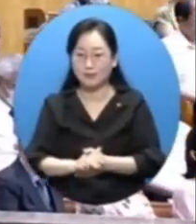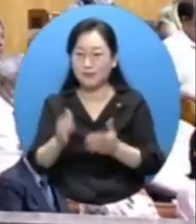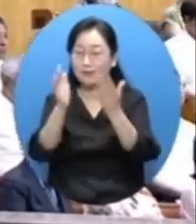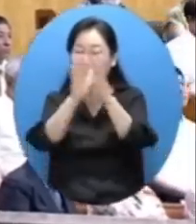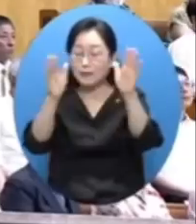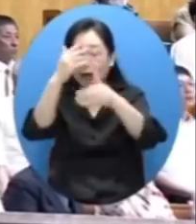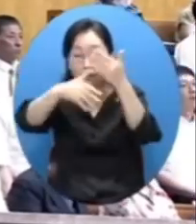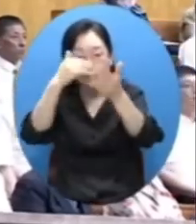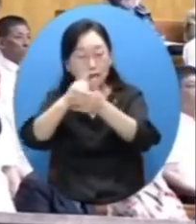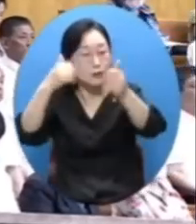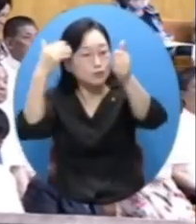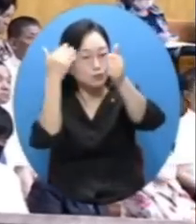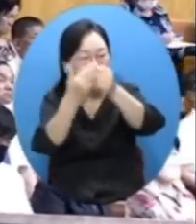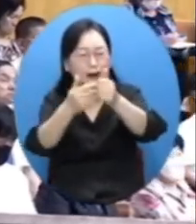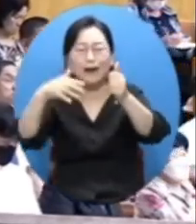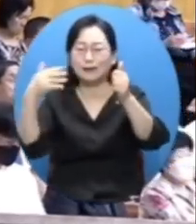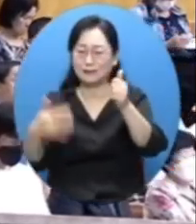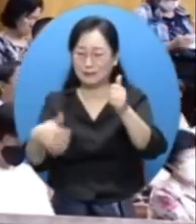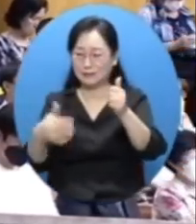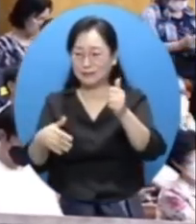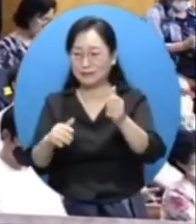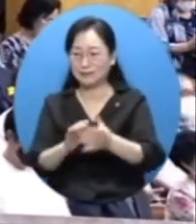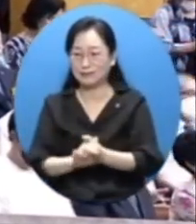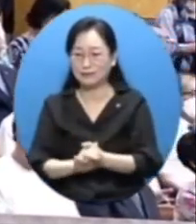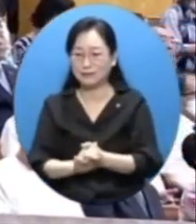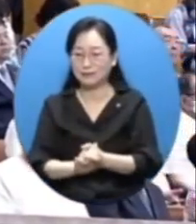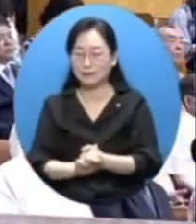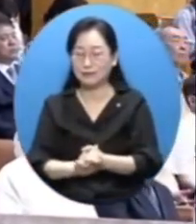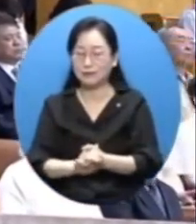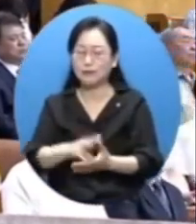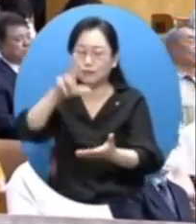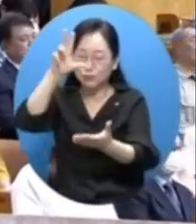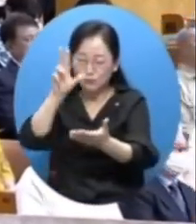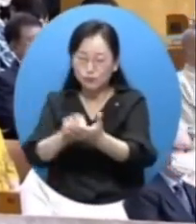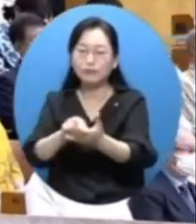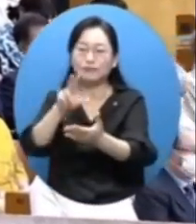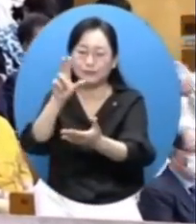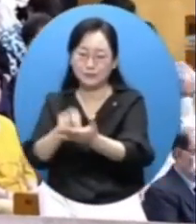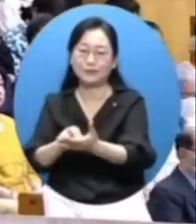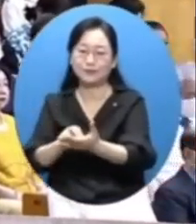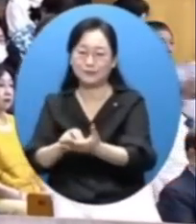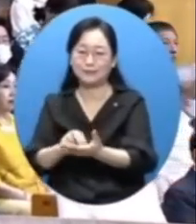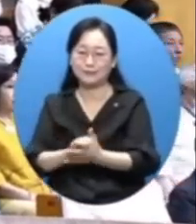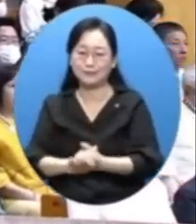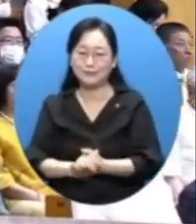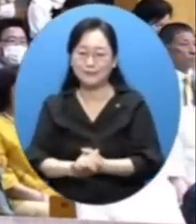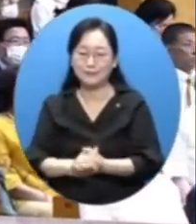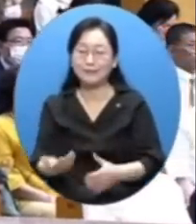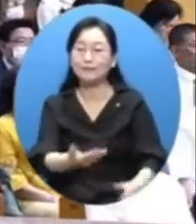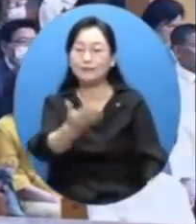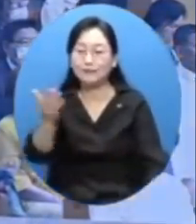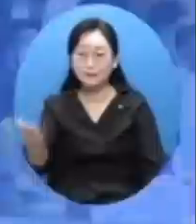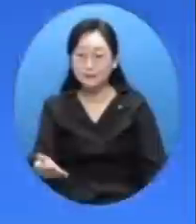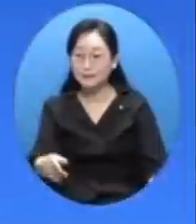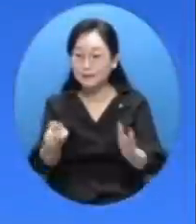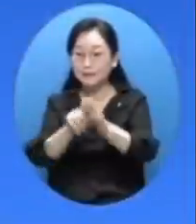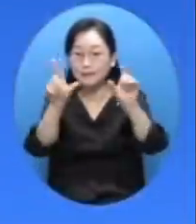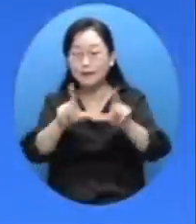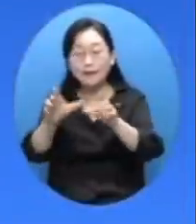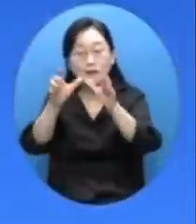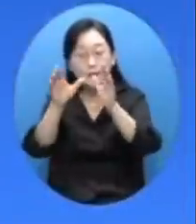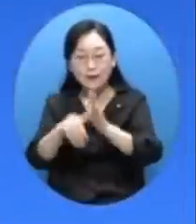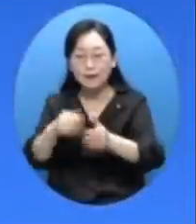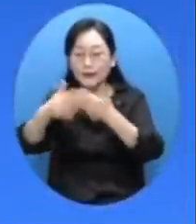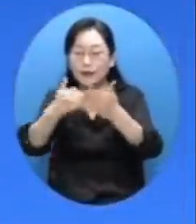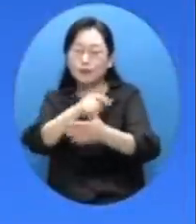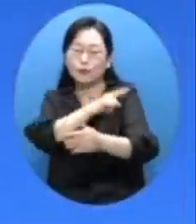야훼께 묻지 아니하고, 여기에 모든 문제가 담겨 있습니다. 여러분, 우리가 신앙생활하면서 하나님께